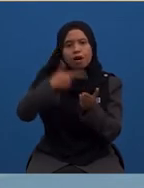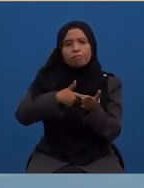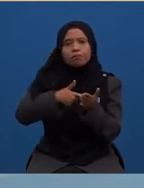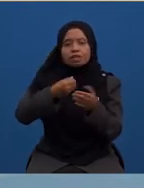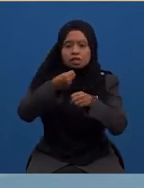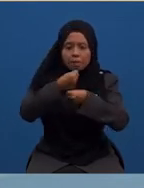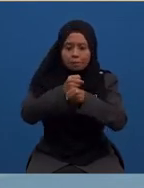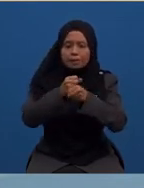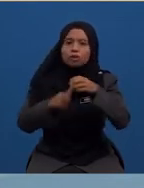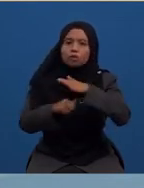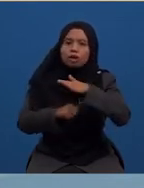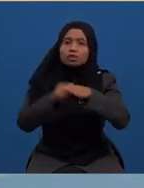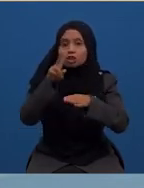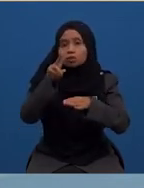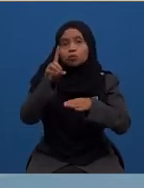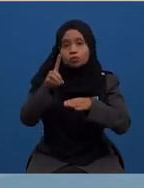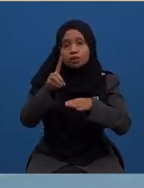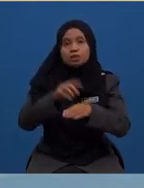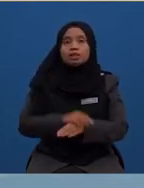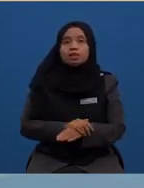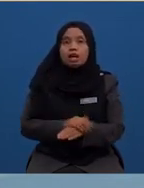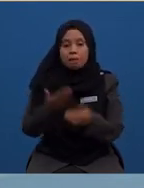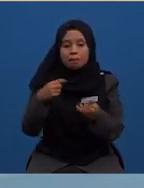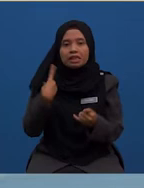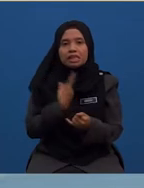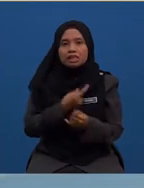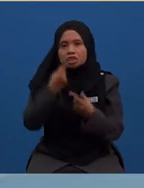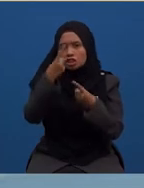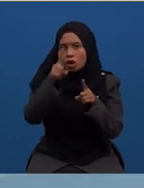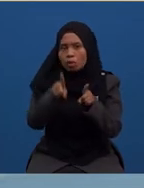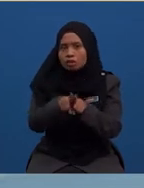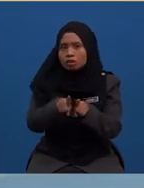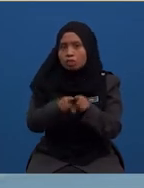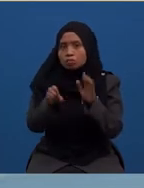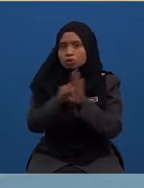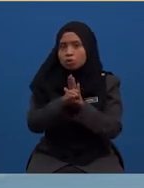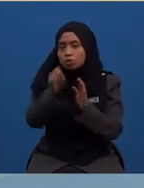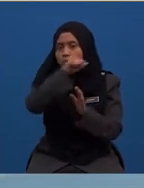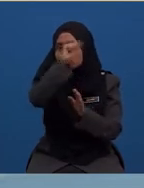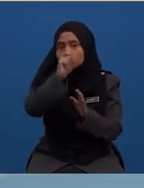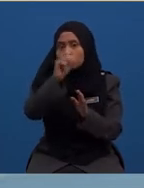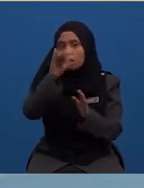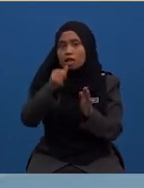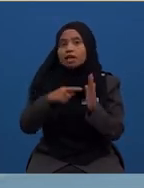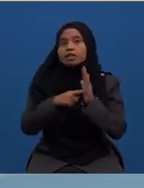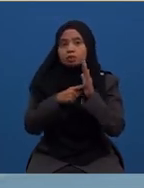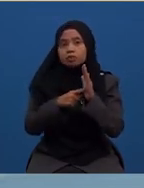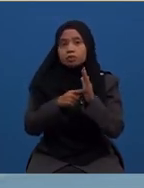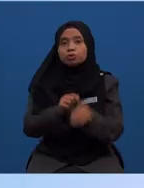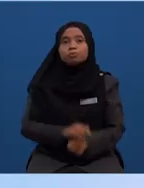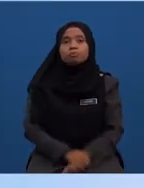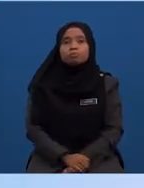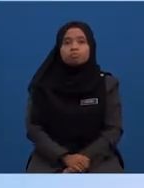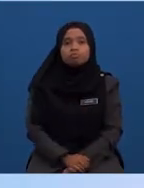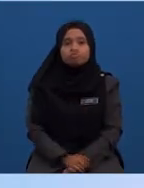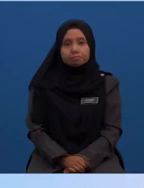bentuk asas bagi bentuk dua dimensi ini, mari kita jawab bersama contoh soalan yang dipaparkan.